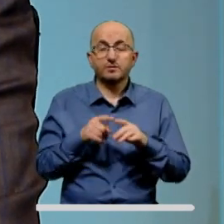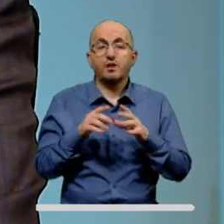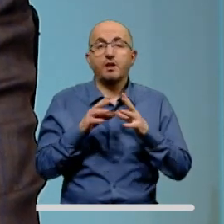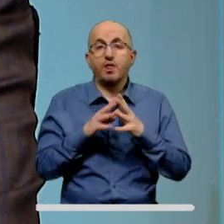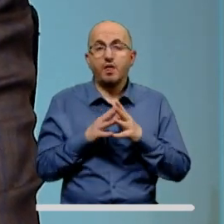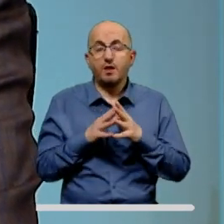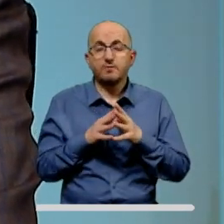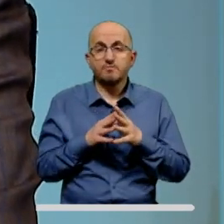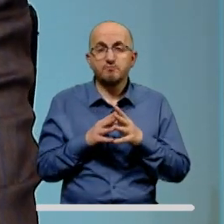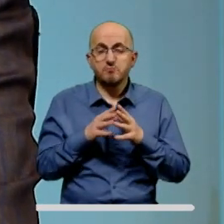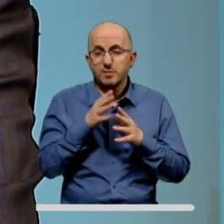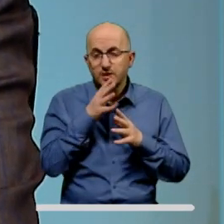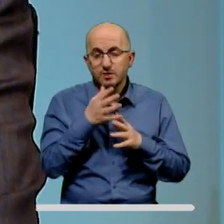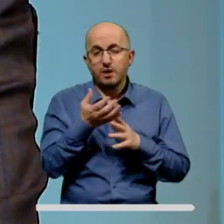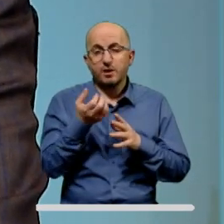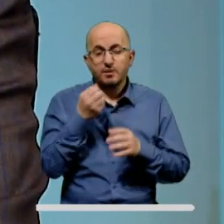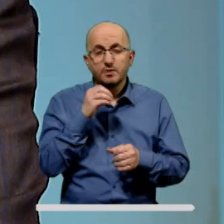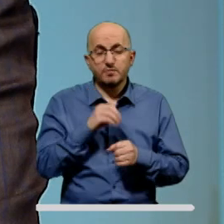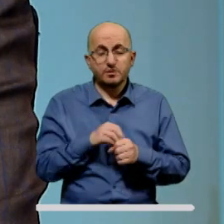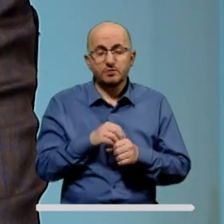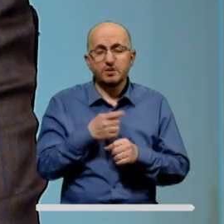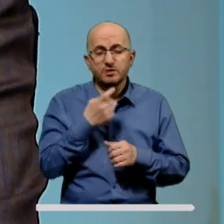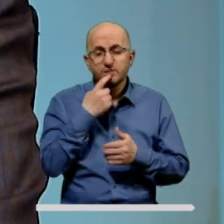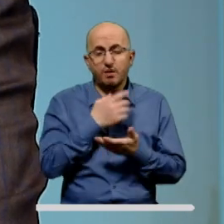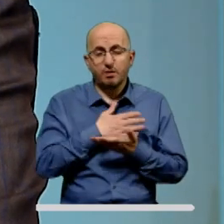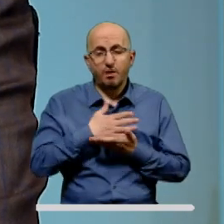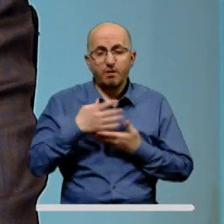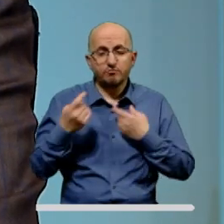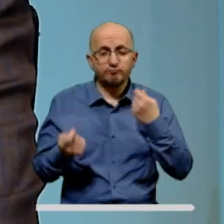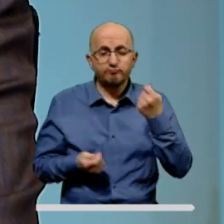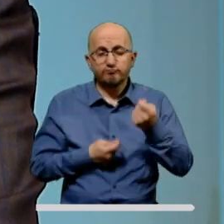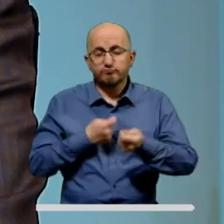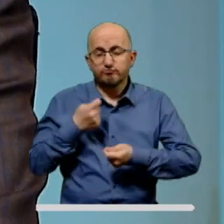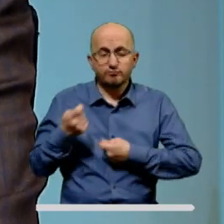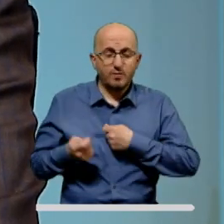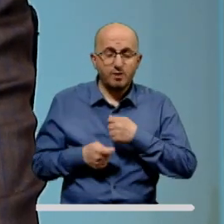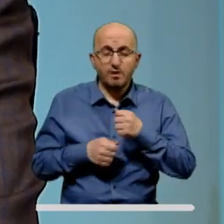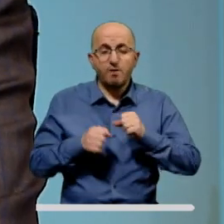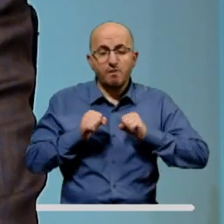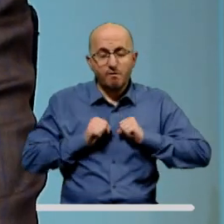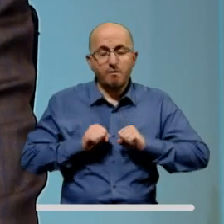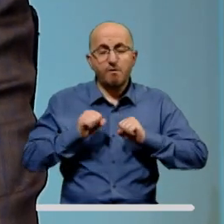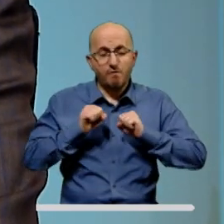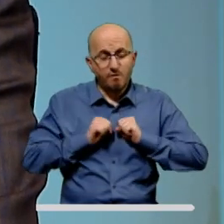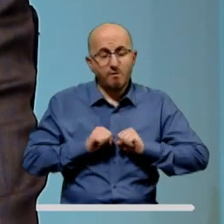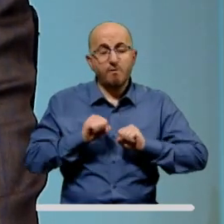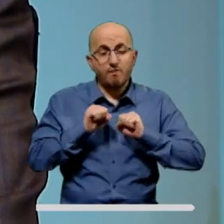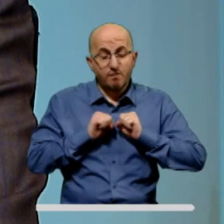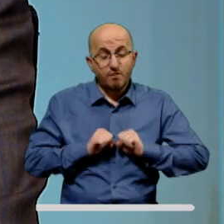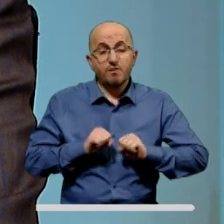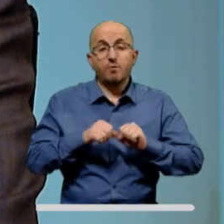bir bilgi elde edebilmek için yıllarca çalışıyorlar çabalıyorlar uğraşıyorlar